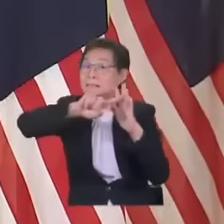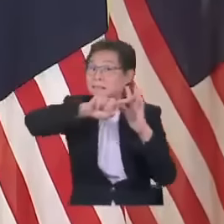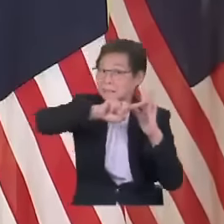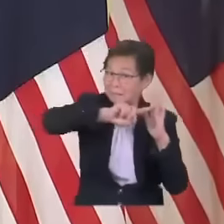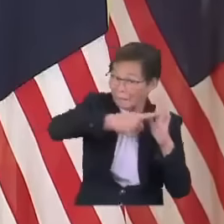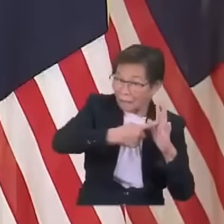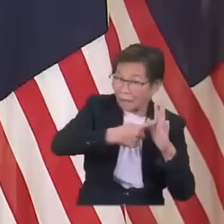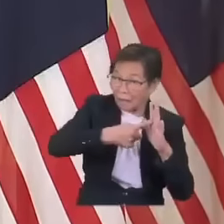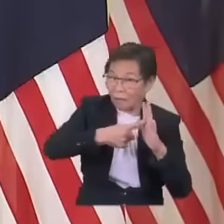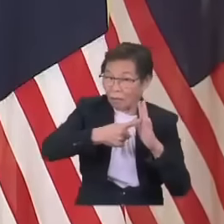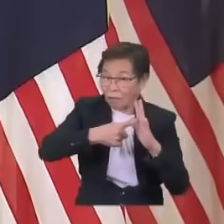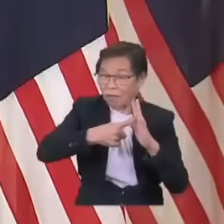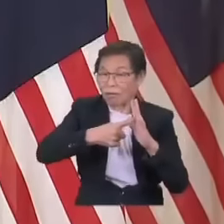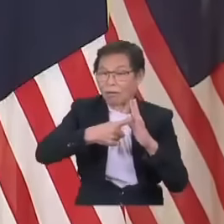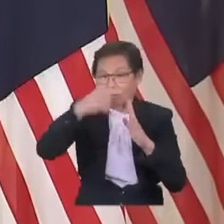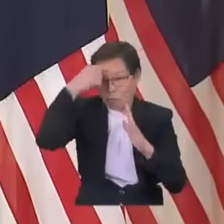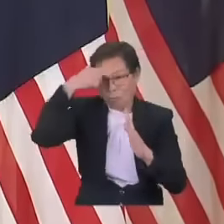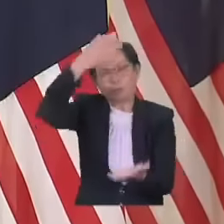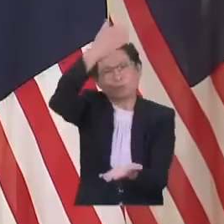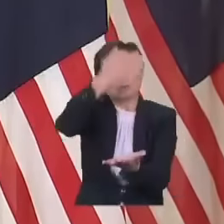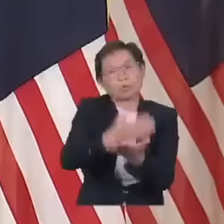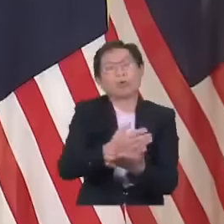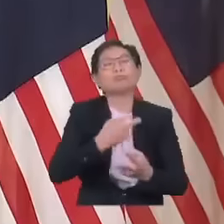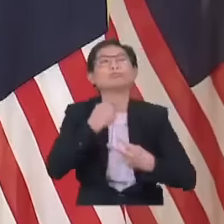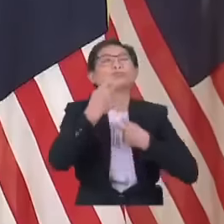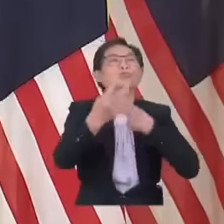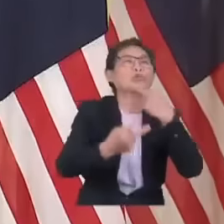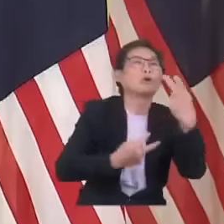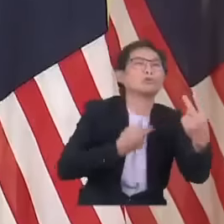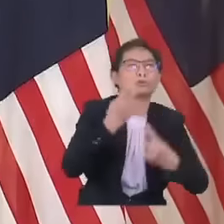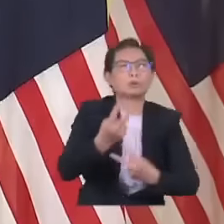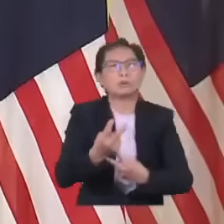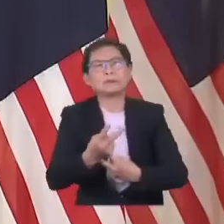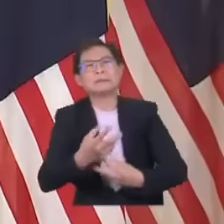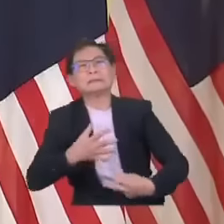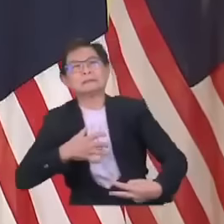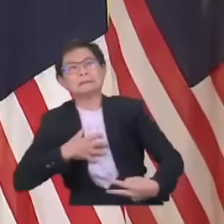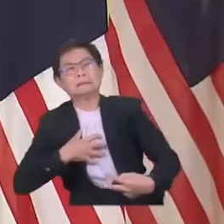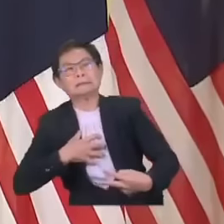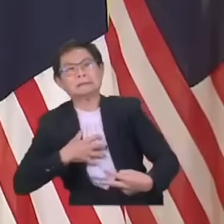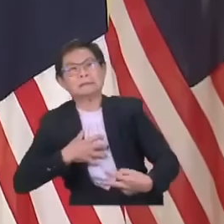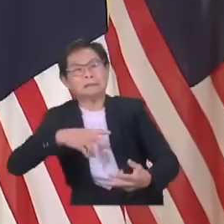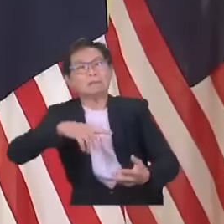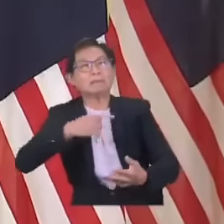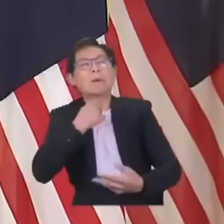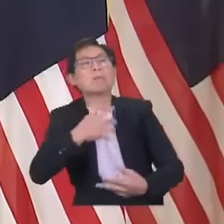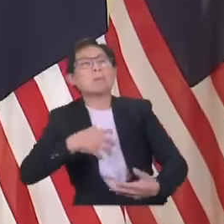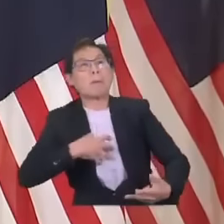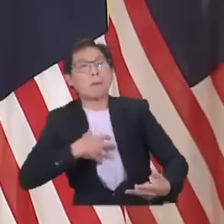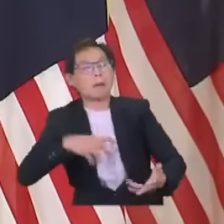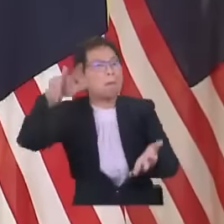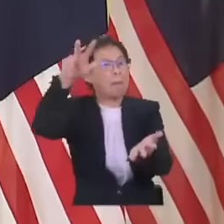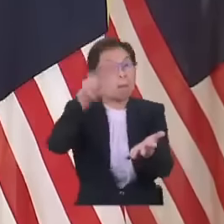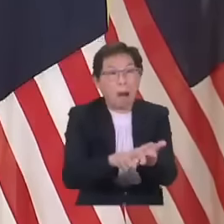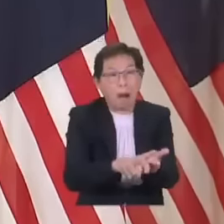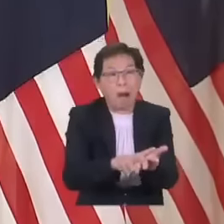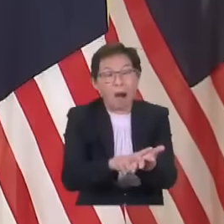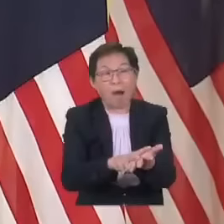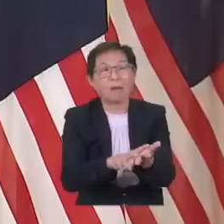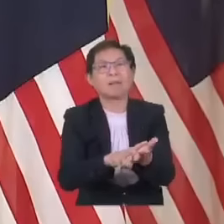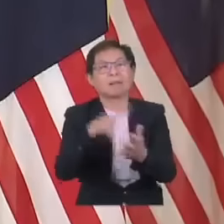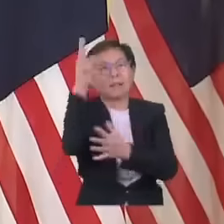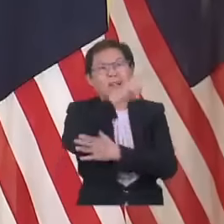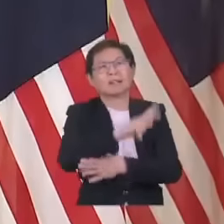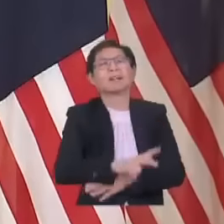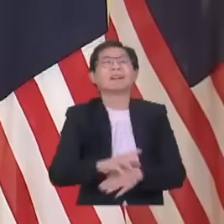bagi menoktahkan suara-suara yang selama ini meratip keabsahan kerajaan-kerajaan pintu belakang